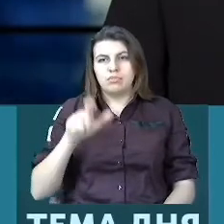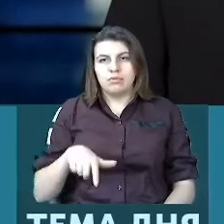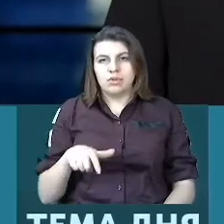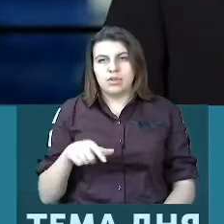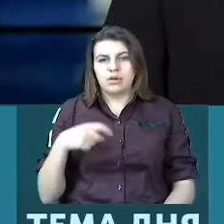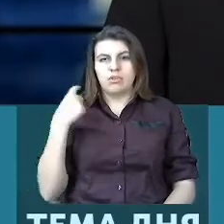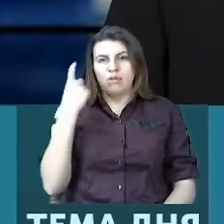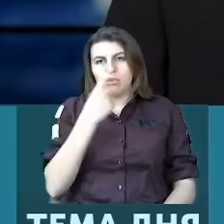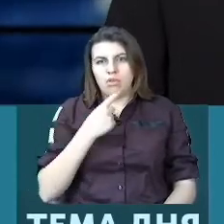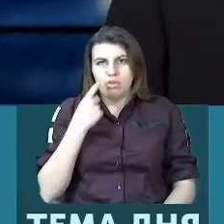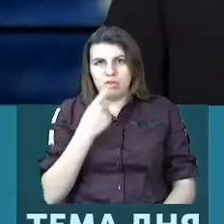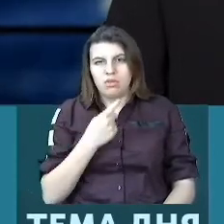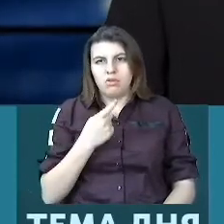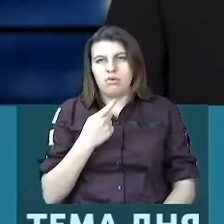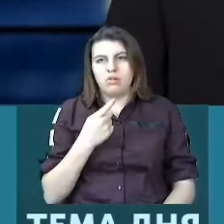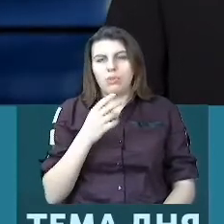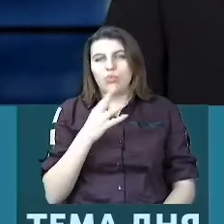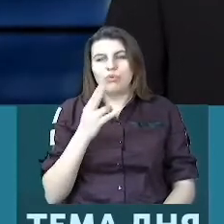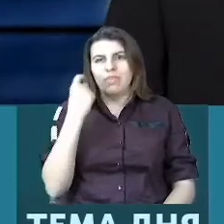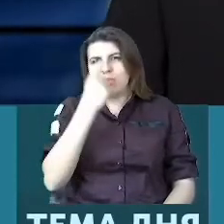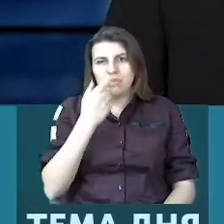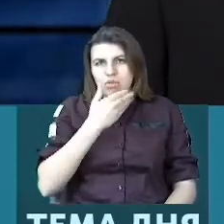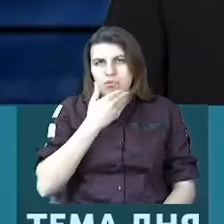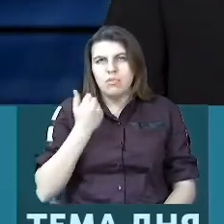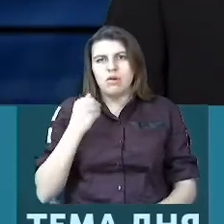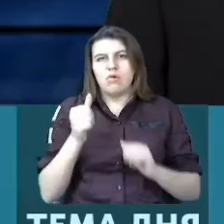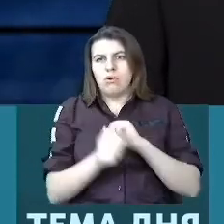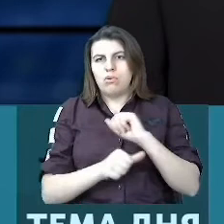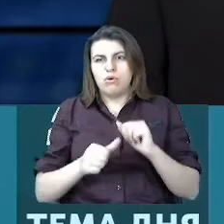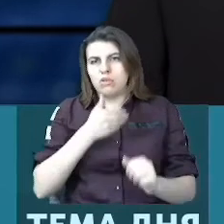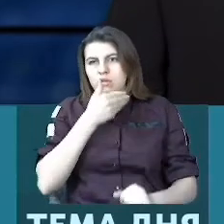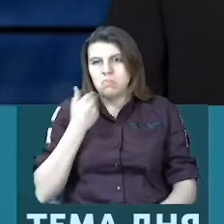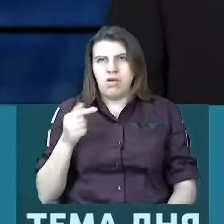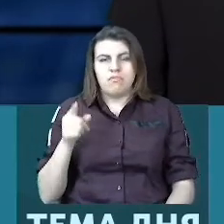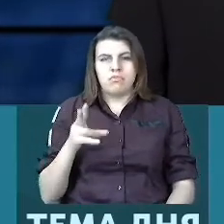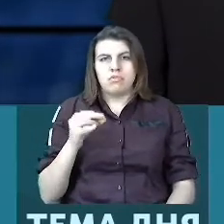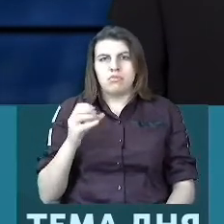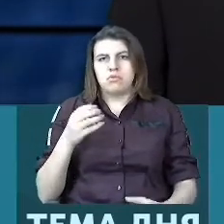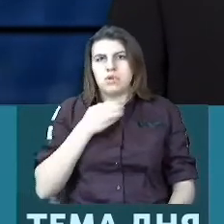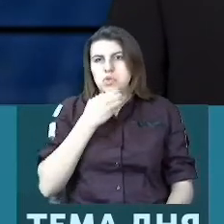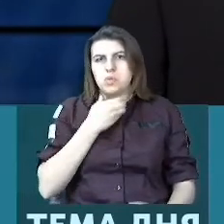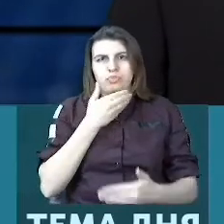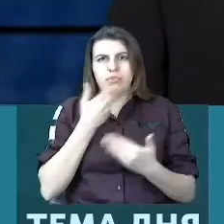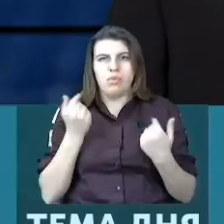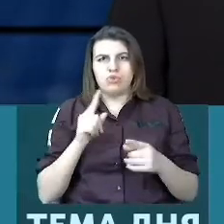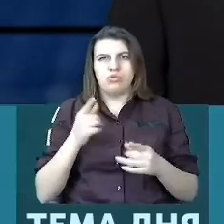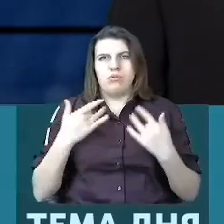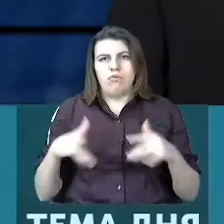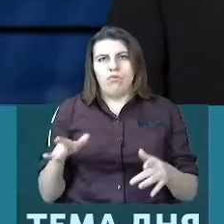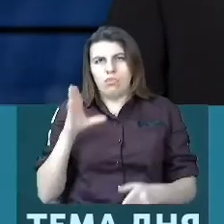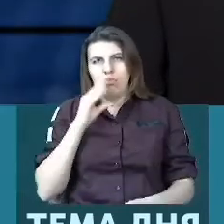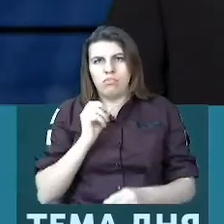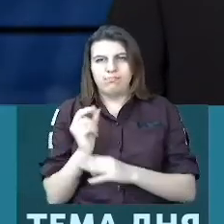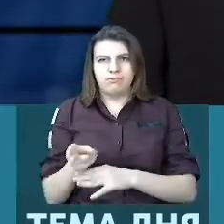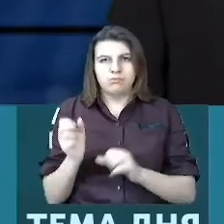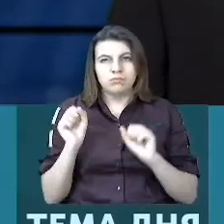не прогулює і так далі, він не застрахований від того, що він позбавиться того робочого місця. Новий